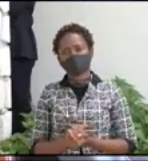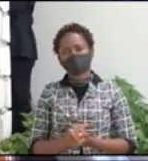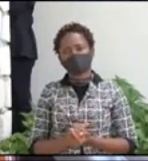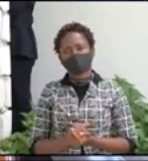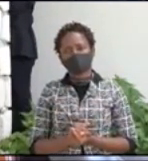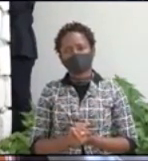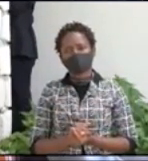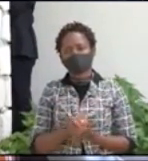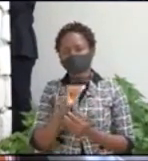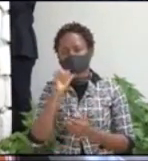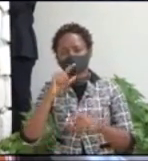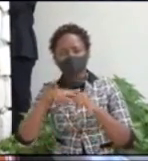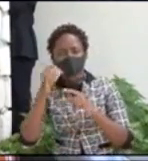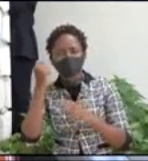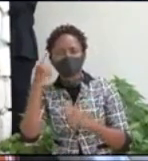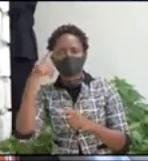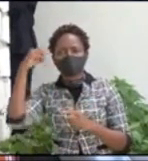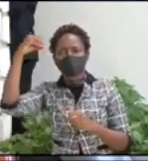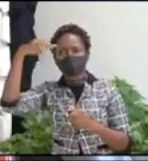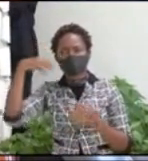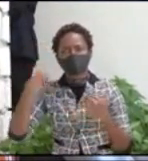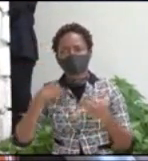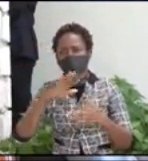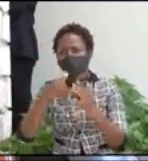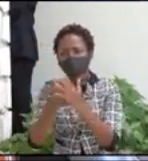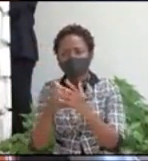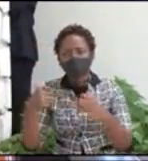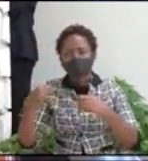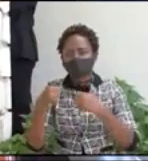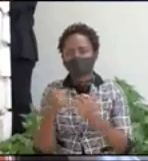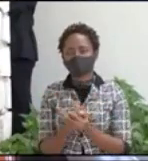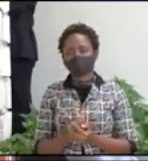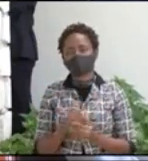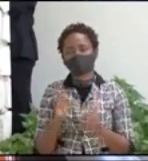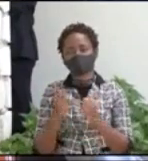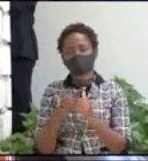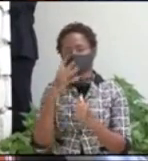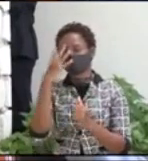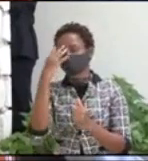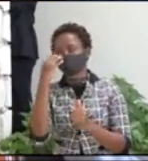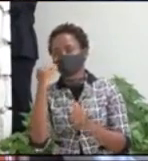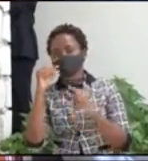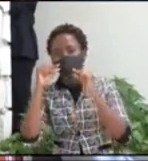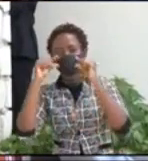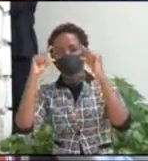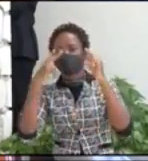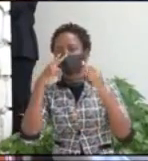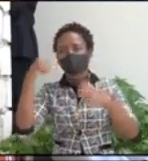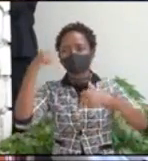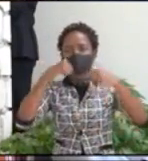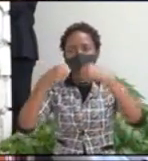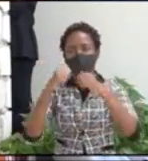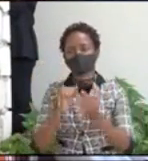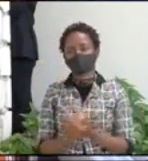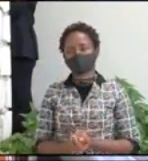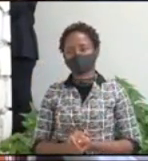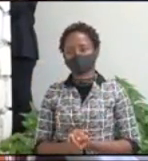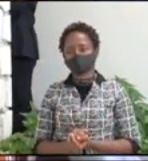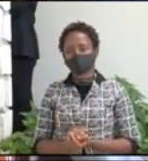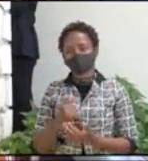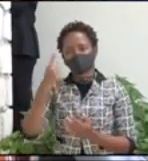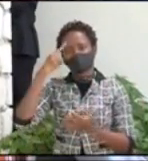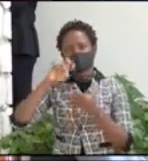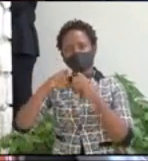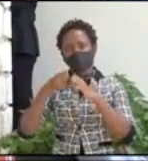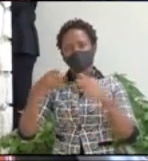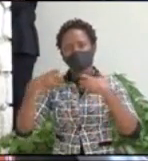goumen ça la donne. Mais tellement bataille, gade l'aime lever ça l'ombrage moi m'a goumen. Dans avec courant, pas même pour qui ça. Ça veut dire et